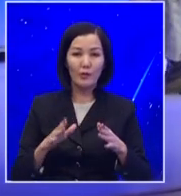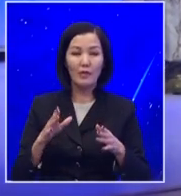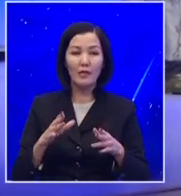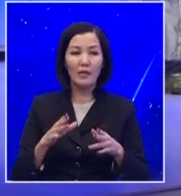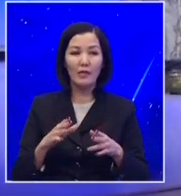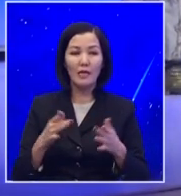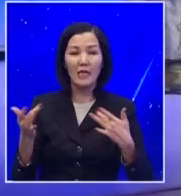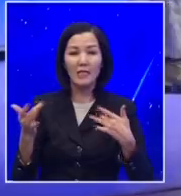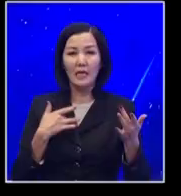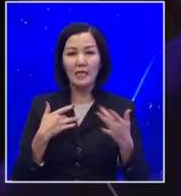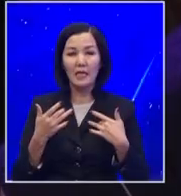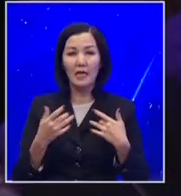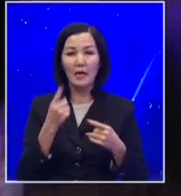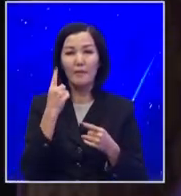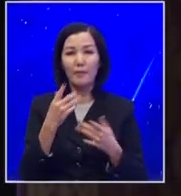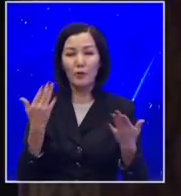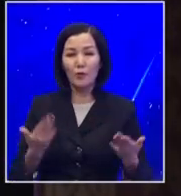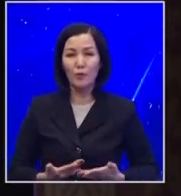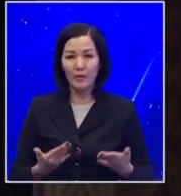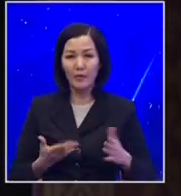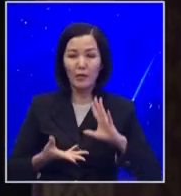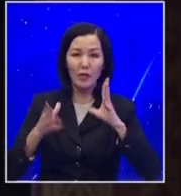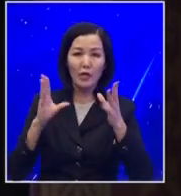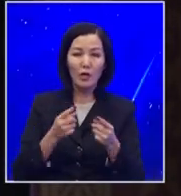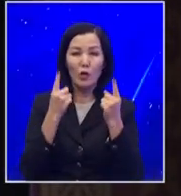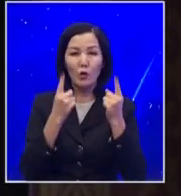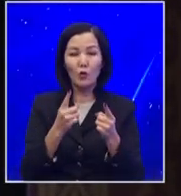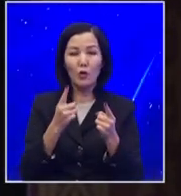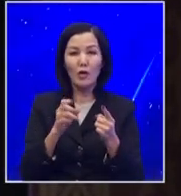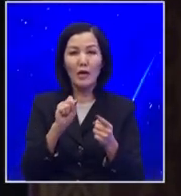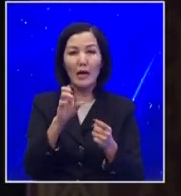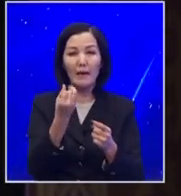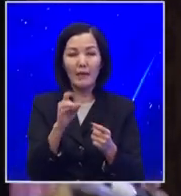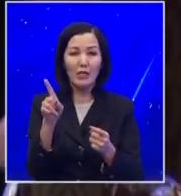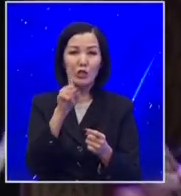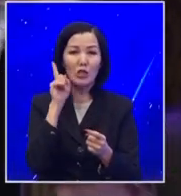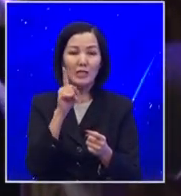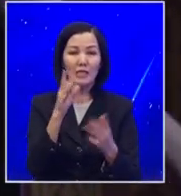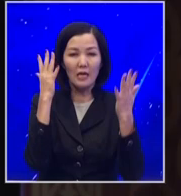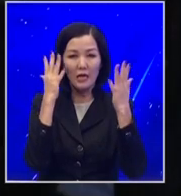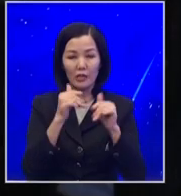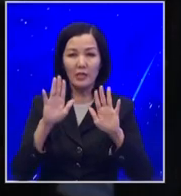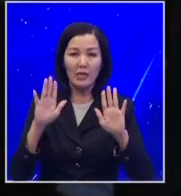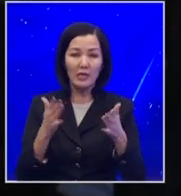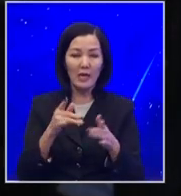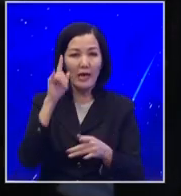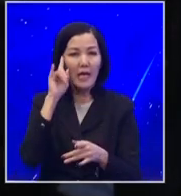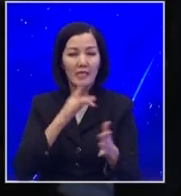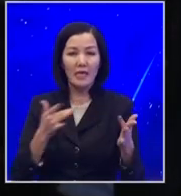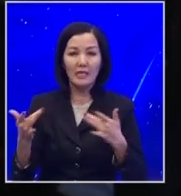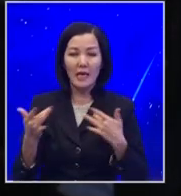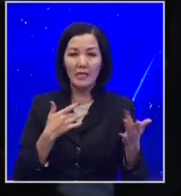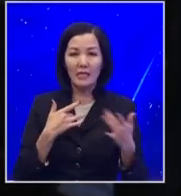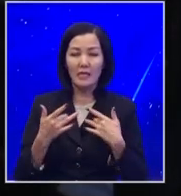жолы сахналанған бір өмірдің көктемі іспетті. Ұлы Абайдың жастық шағы, сондай-ақ ғашықтық хикаясы, қазақ театр